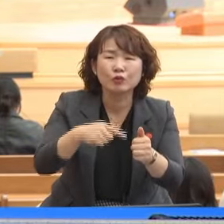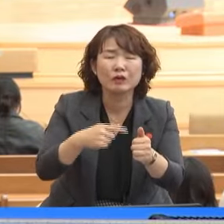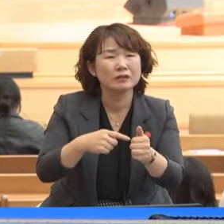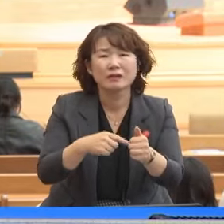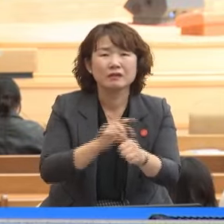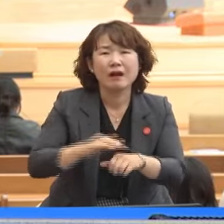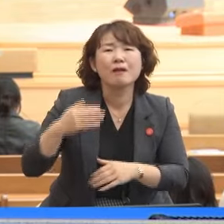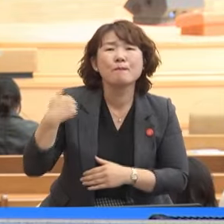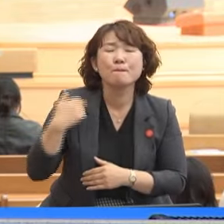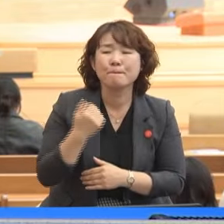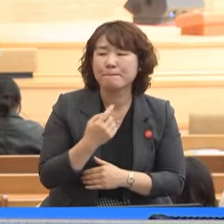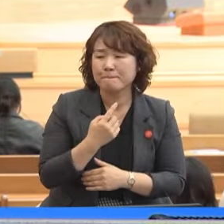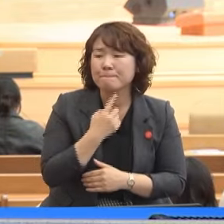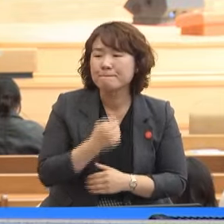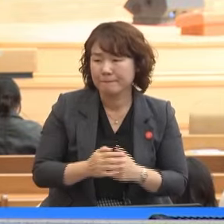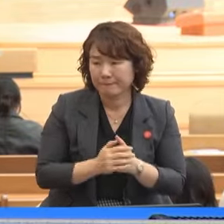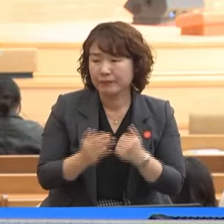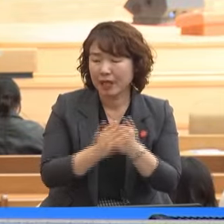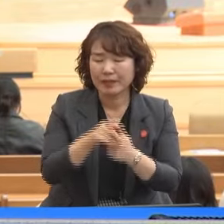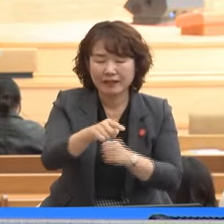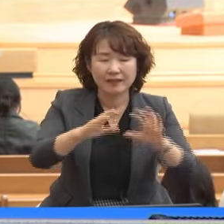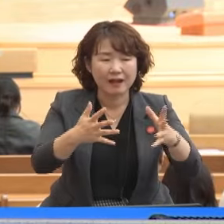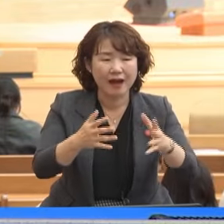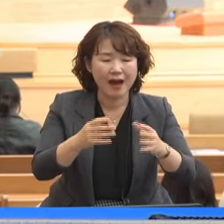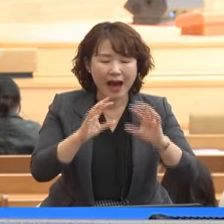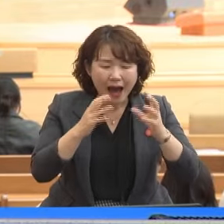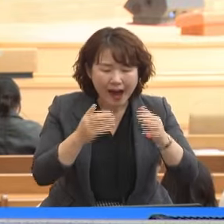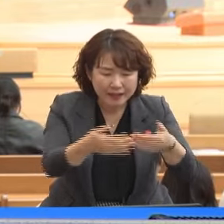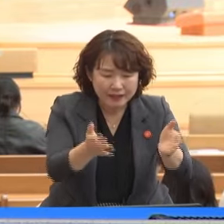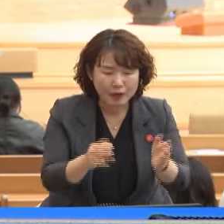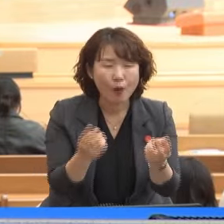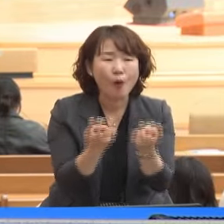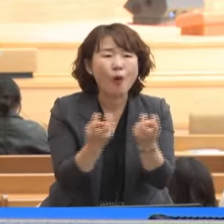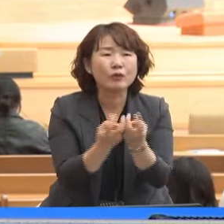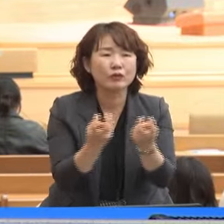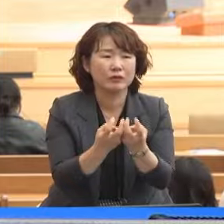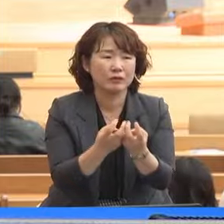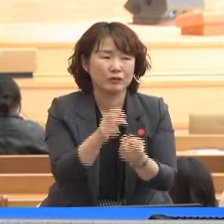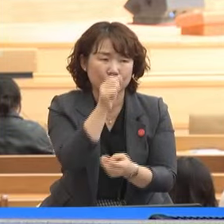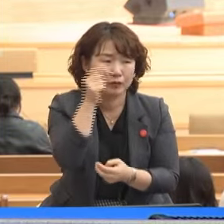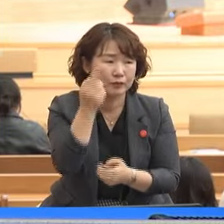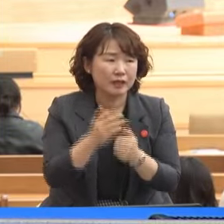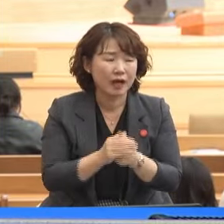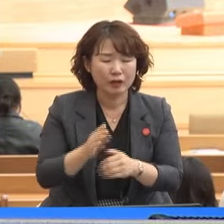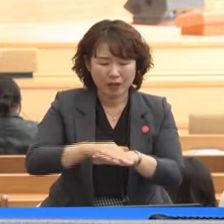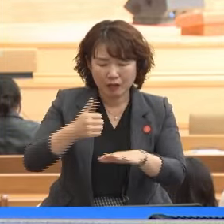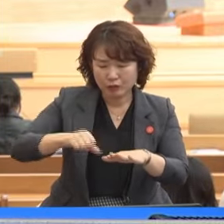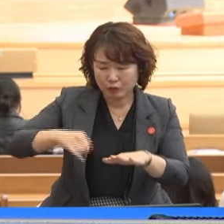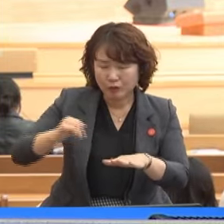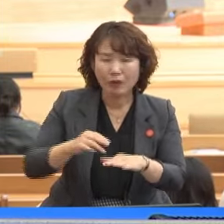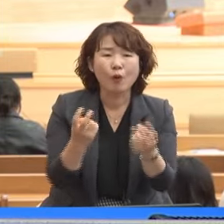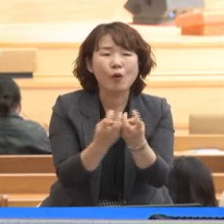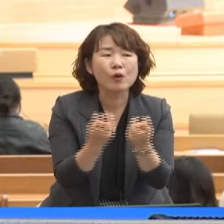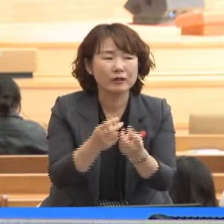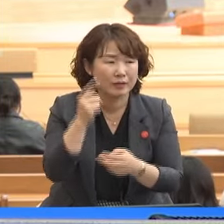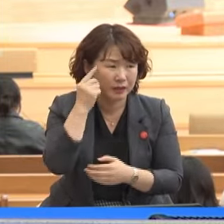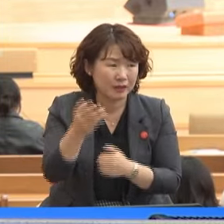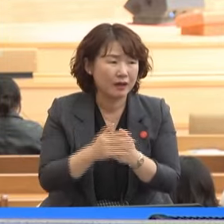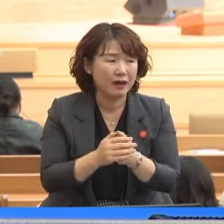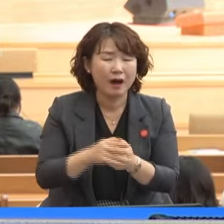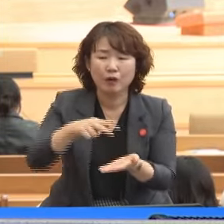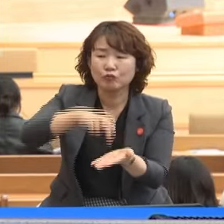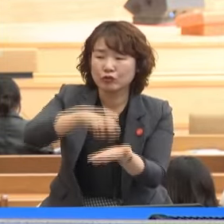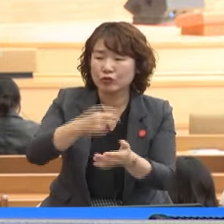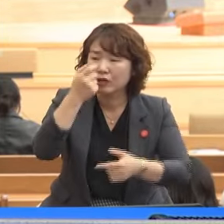있는지도 몰랐습니다. 이 나라 다음 세대를 어떻게 하면 좋겠습니까? 우리 손자 손녀를 어떻게 하면 좋겠습니까? 이